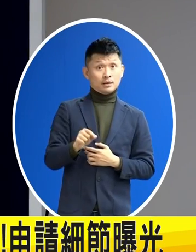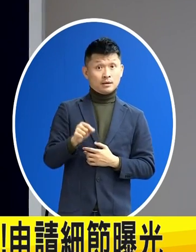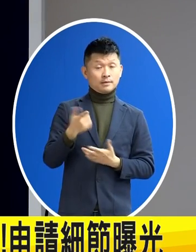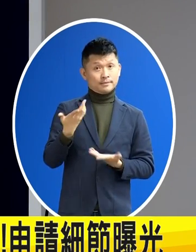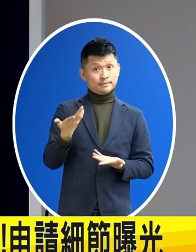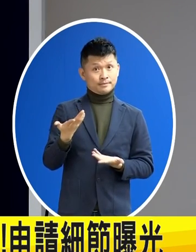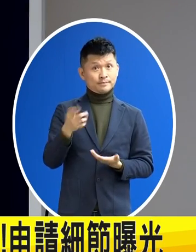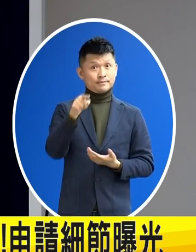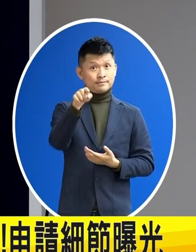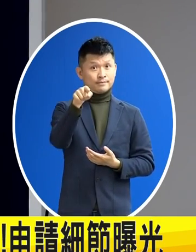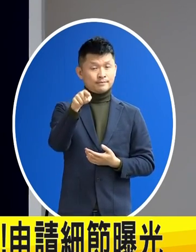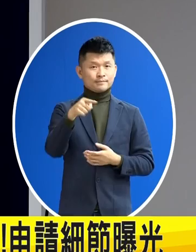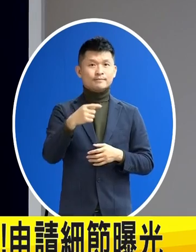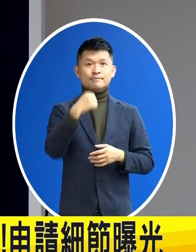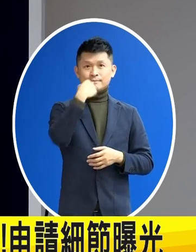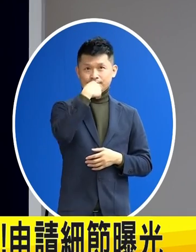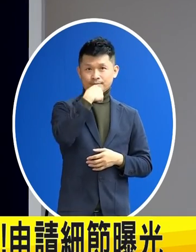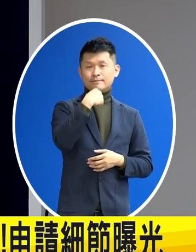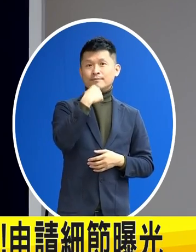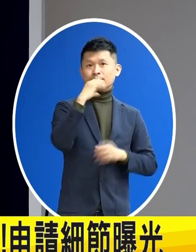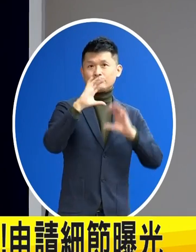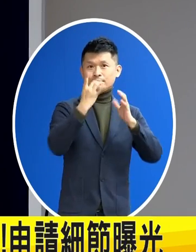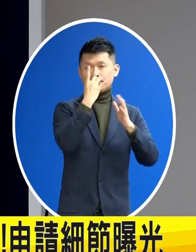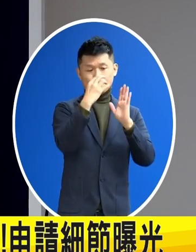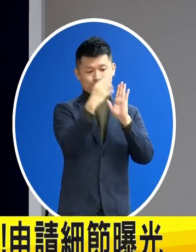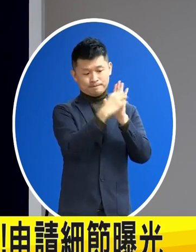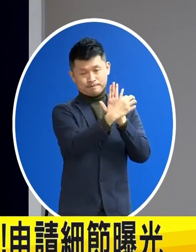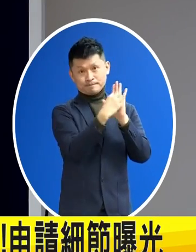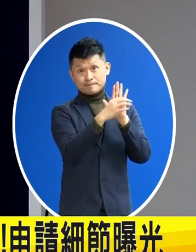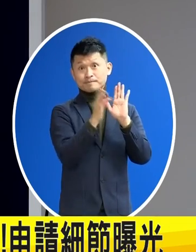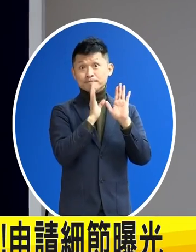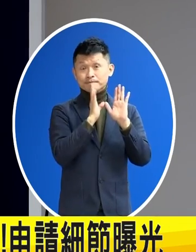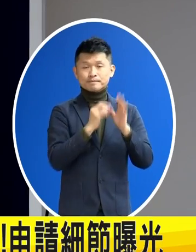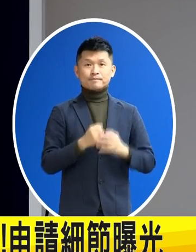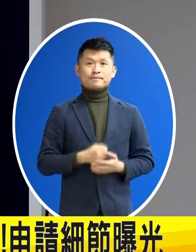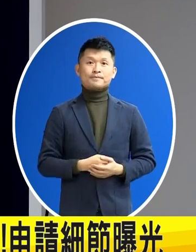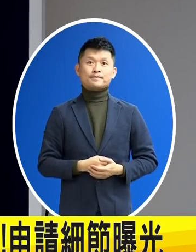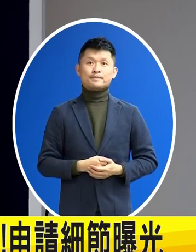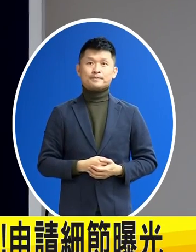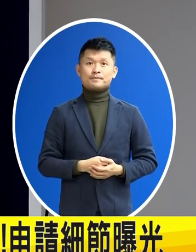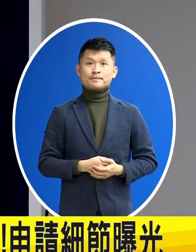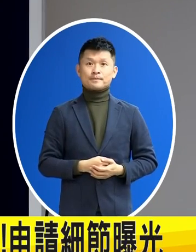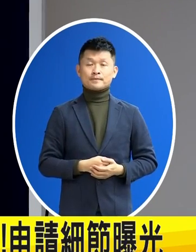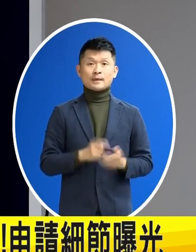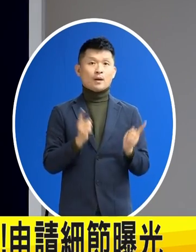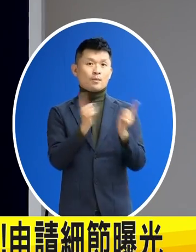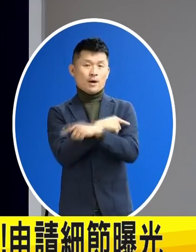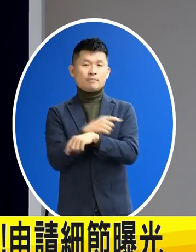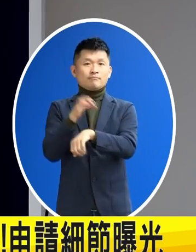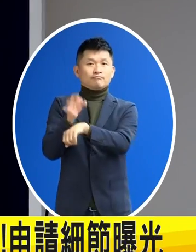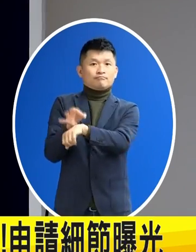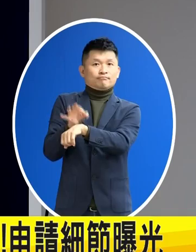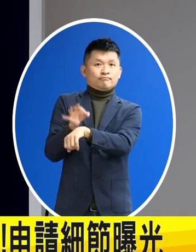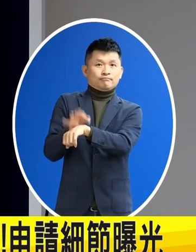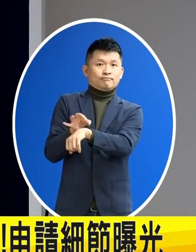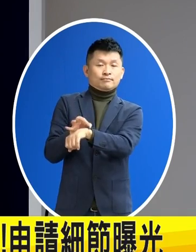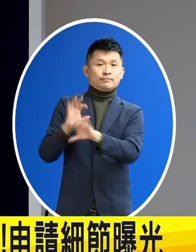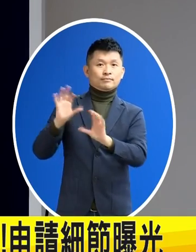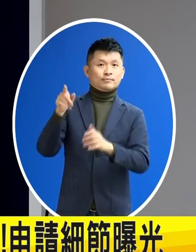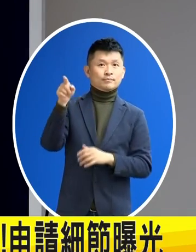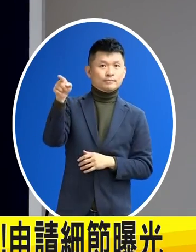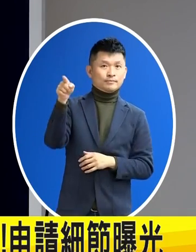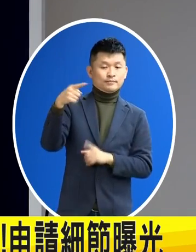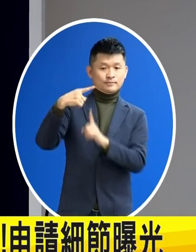位看到的是用我们的本国语言来看的。好，那我现在再换一个，这是瑞士的城市，